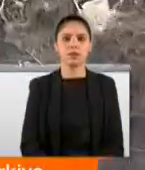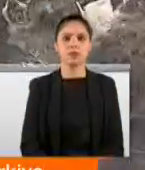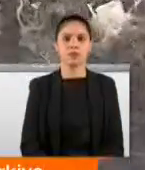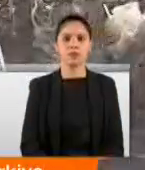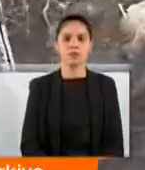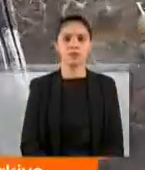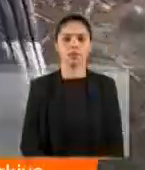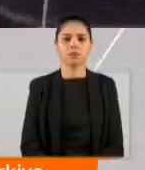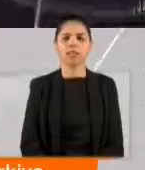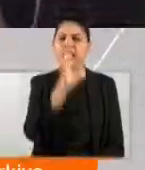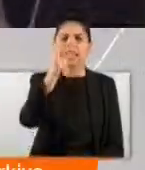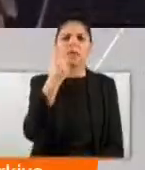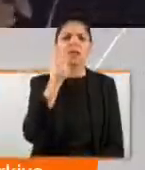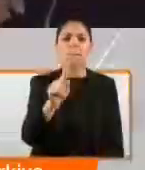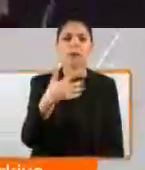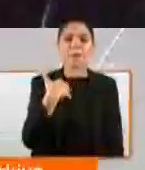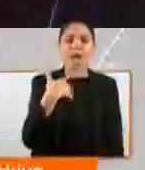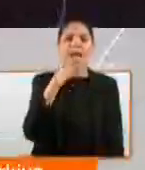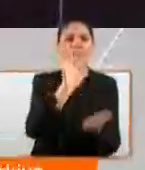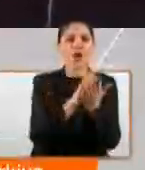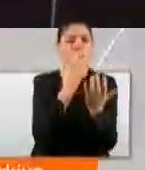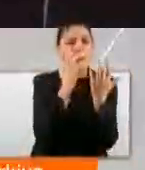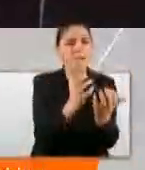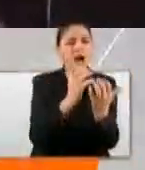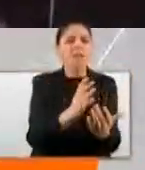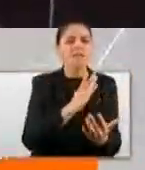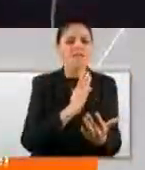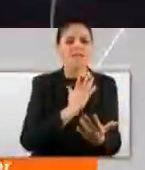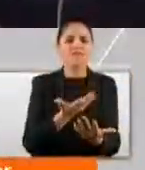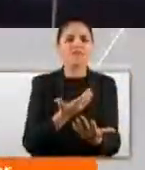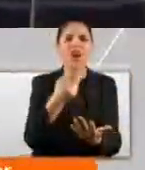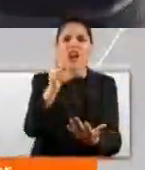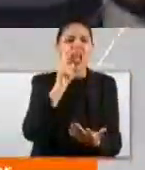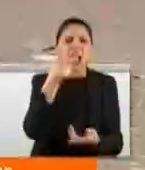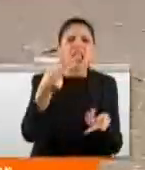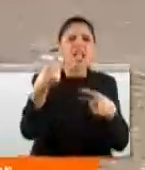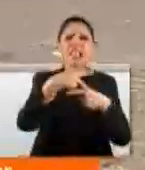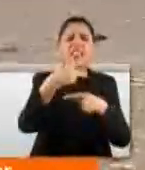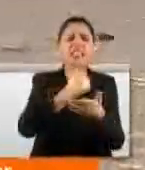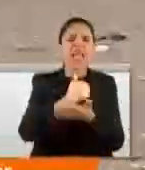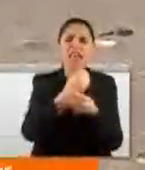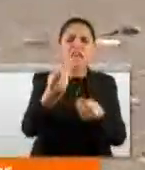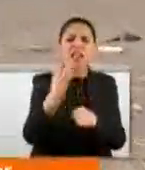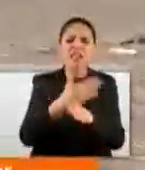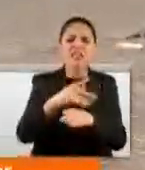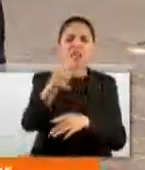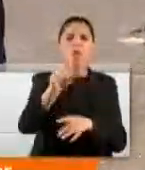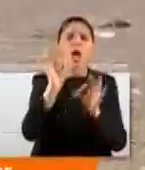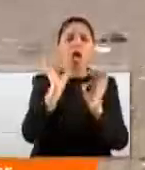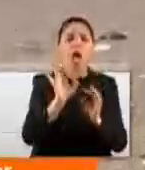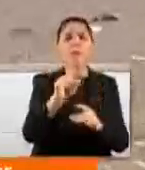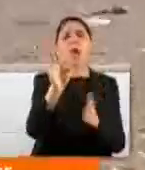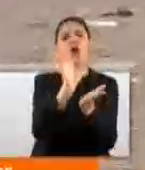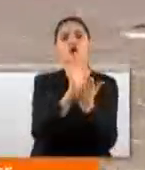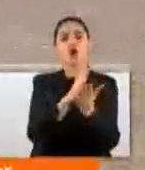edecek. Kimse ilgilenmiyor ki abla. Ben onlara gözüm gibi bakmıştım. Nasıl kıydılar da onları zehirlediler? Bu zamana kadar birçok kez köpek